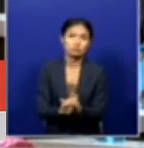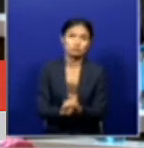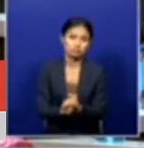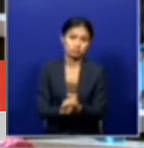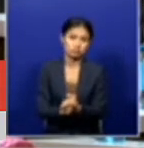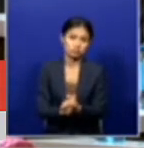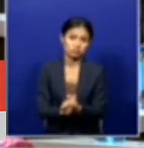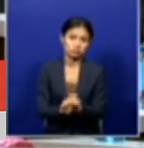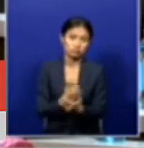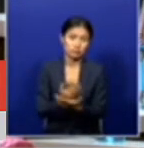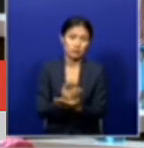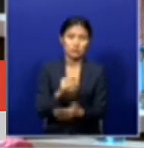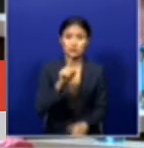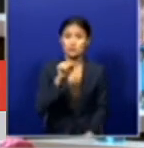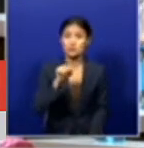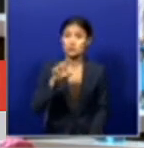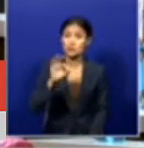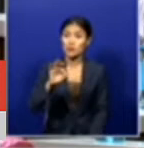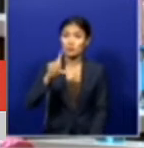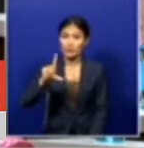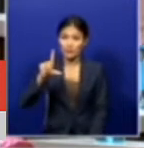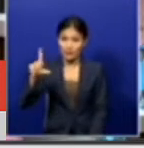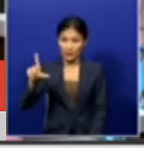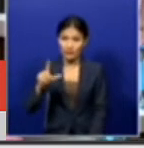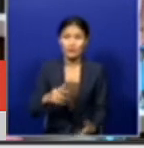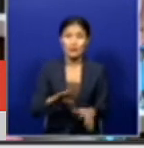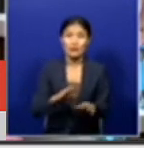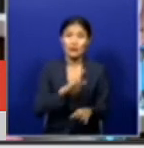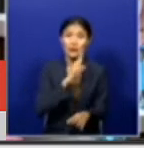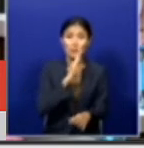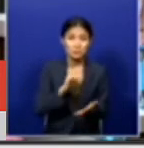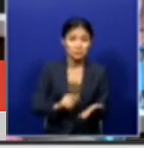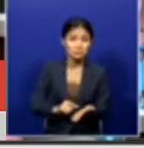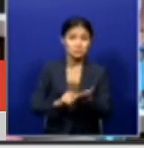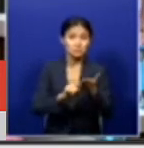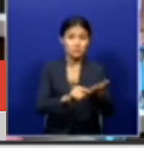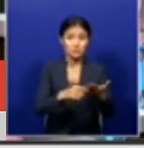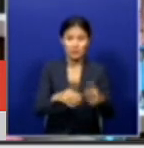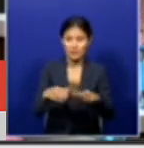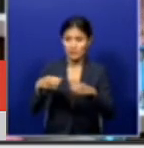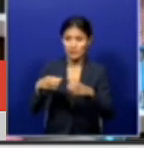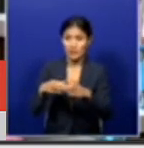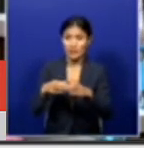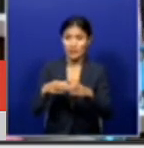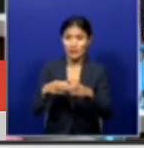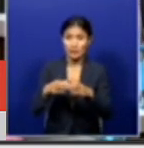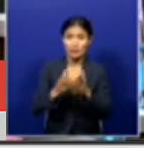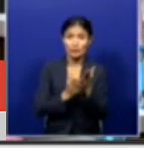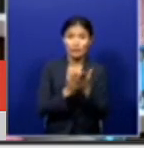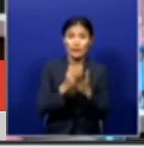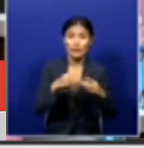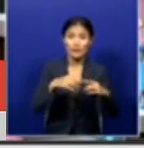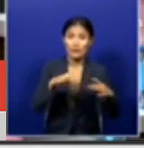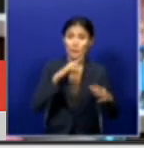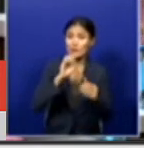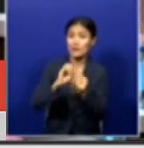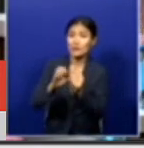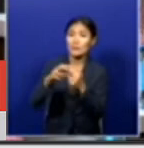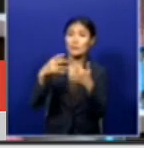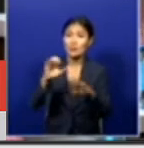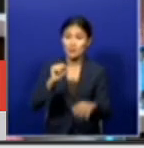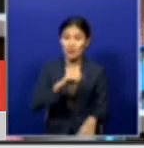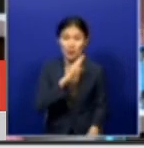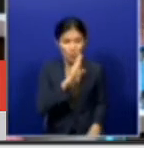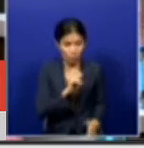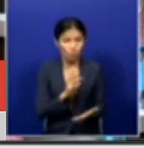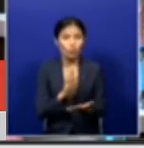ไปและถ้าพิจารณาตามข้อเสนอของพรรคการเมืองฝ่ายค้านก็จะได้ประโยชน์อย่างน้อย